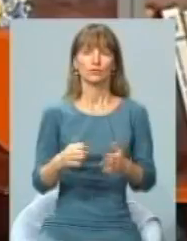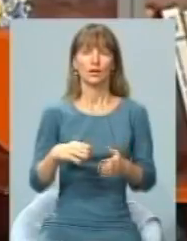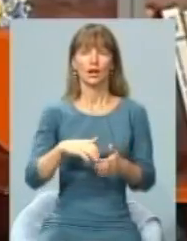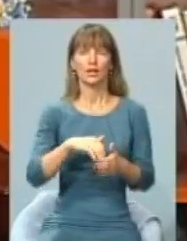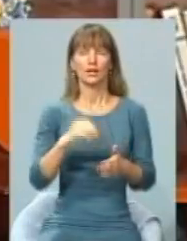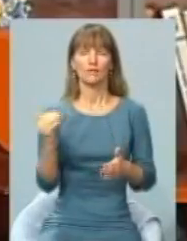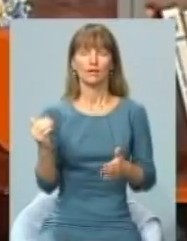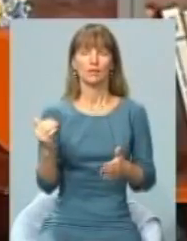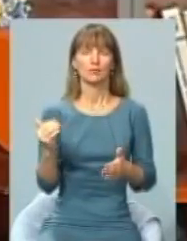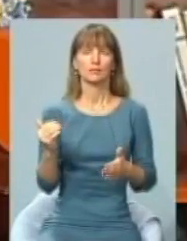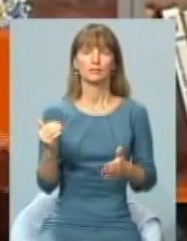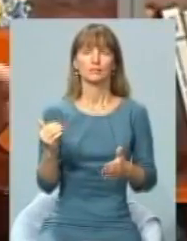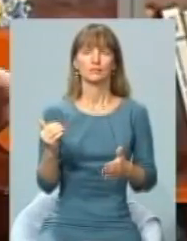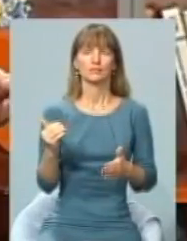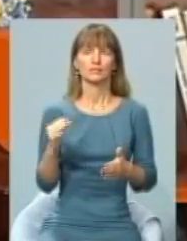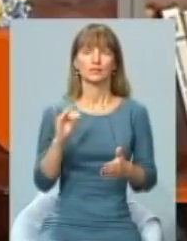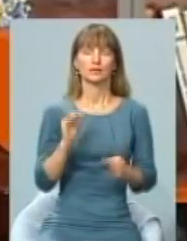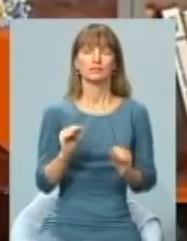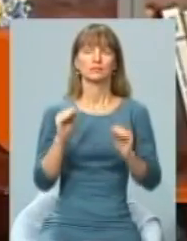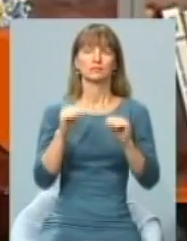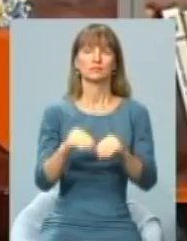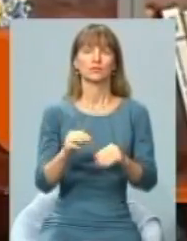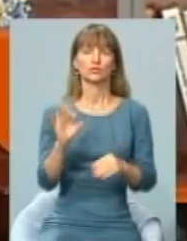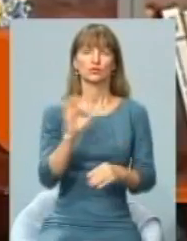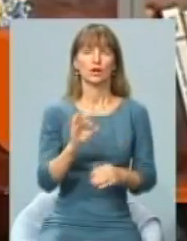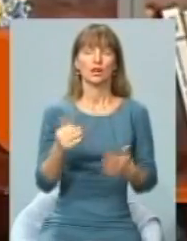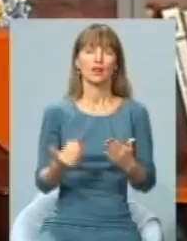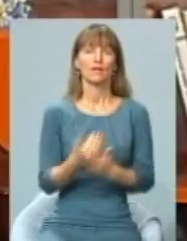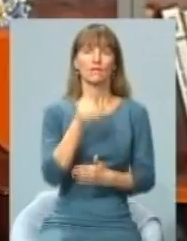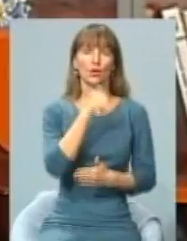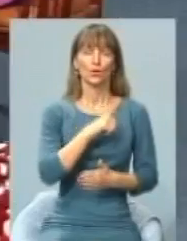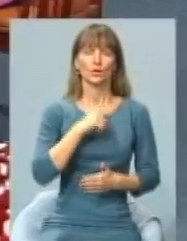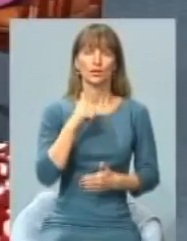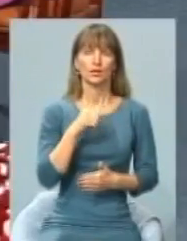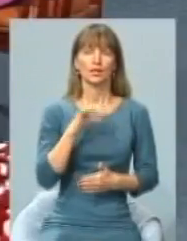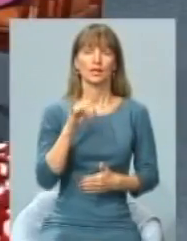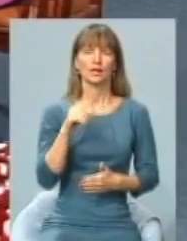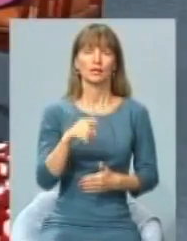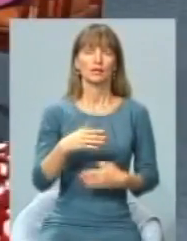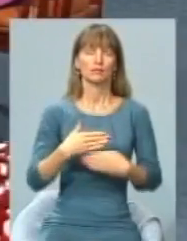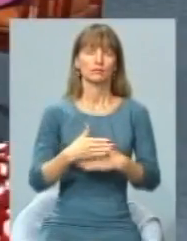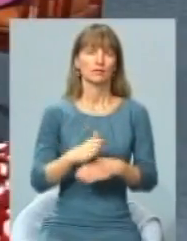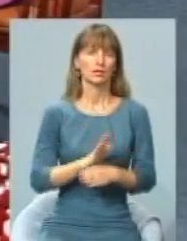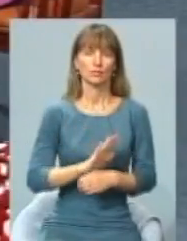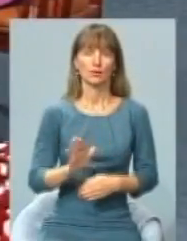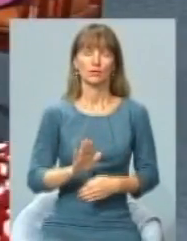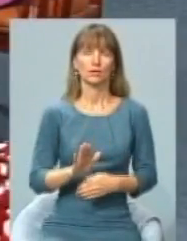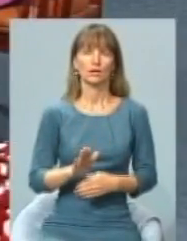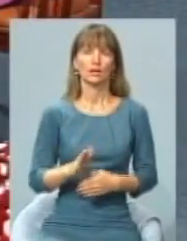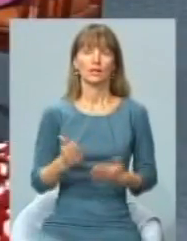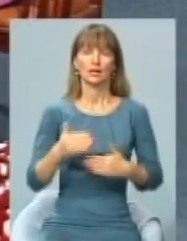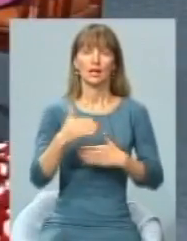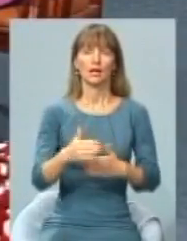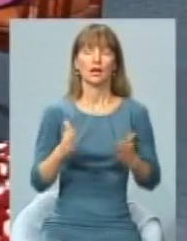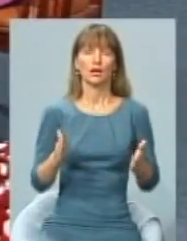Открываем ее, ну, и ложим туда шарики новогодние, и они не поломаются. А то в какие-то